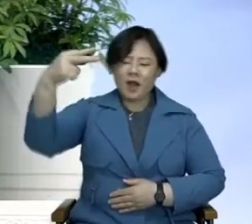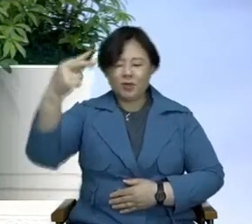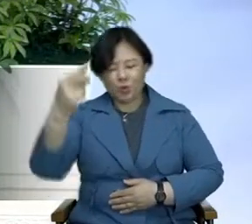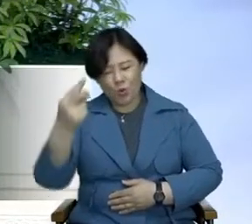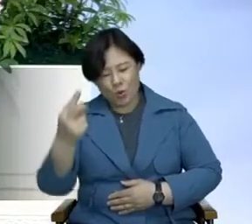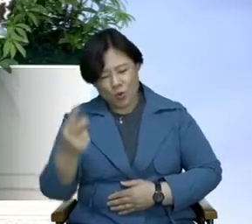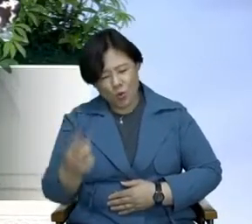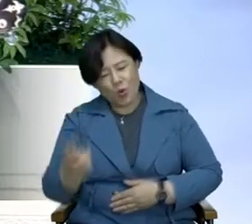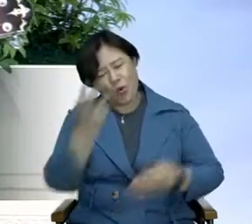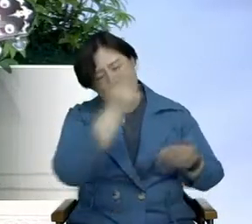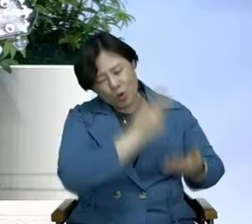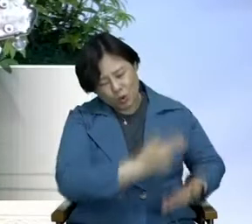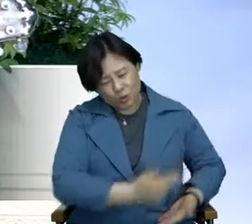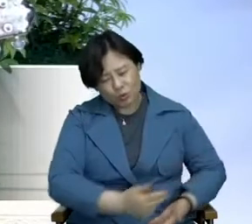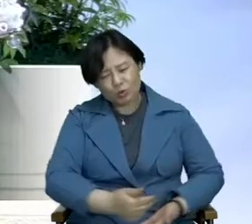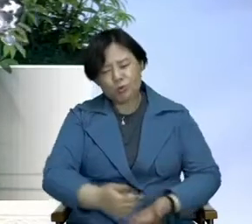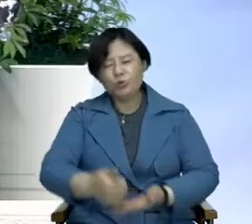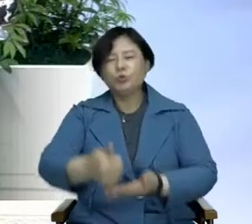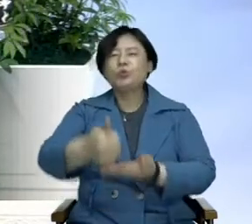삶이라도